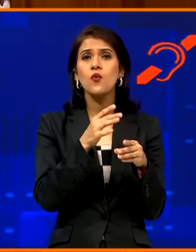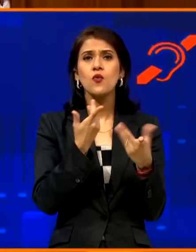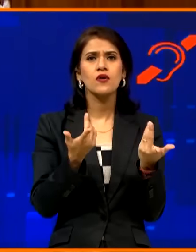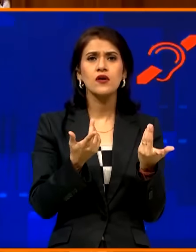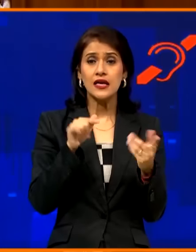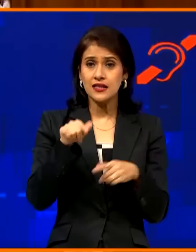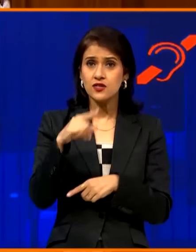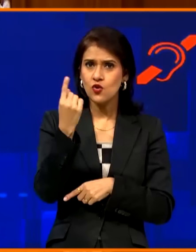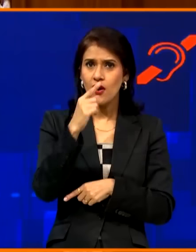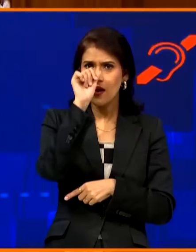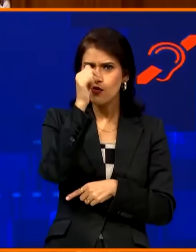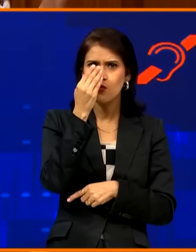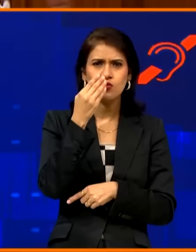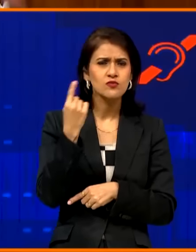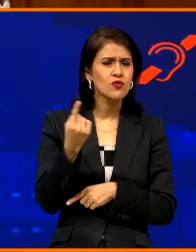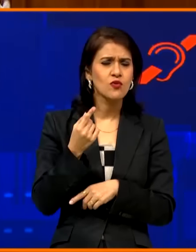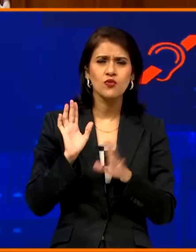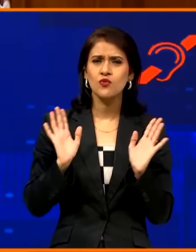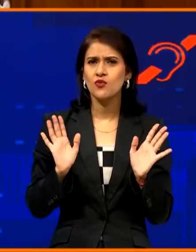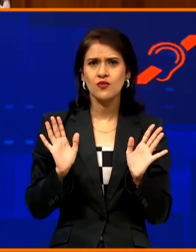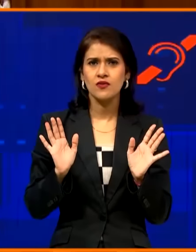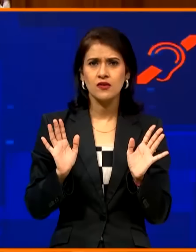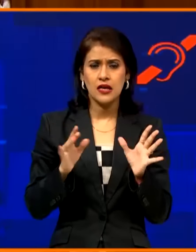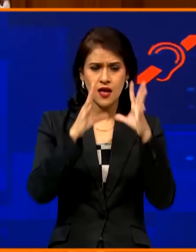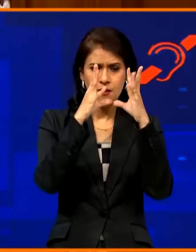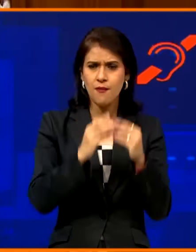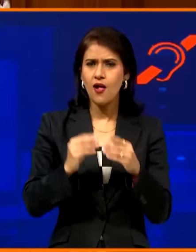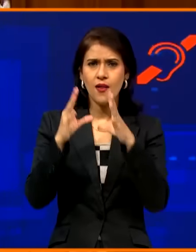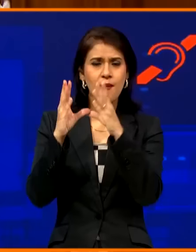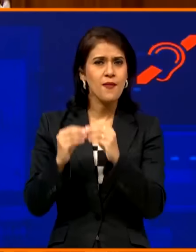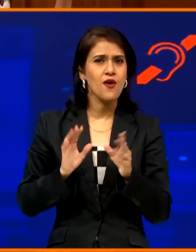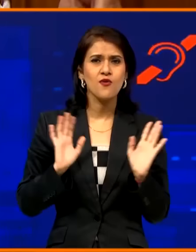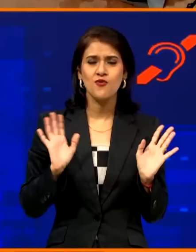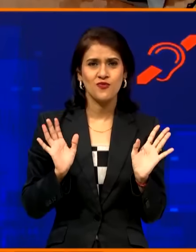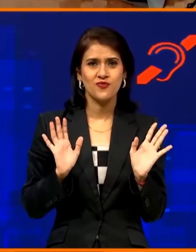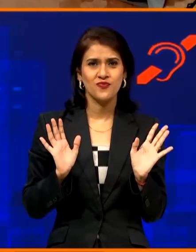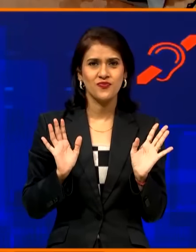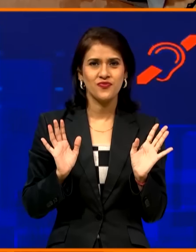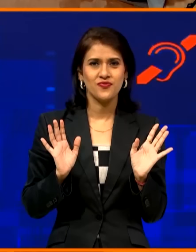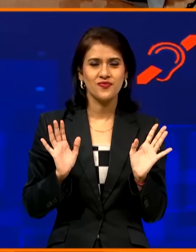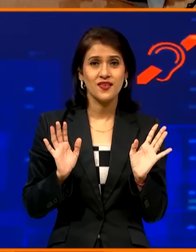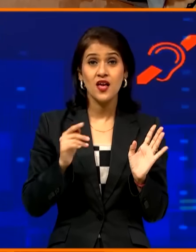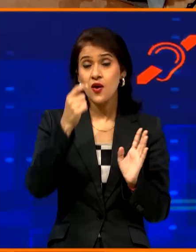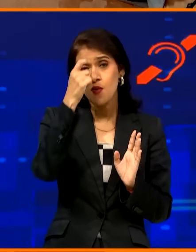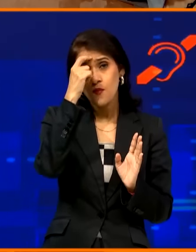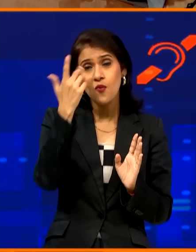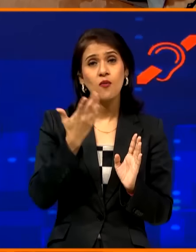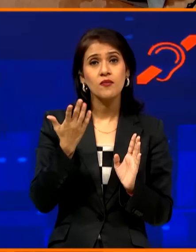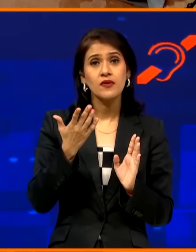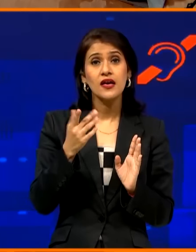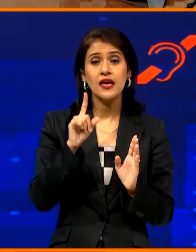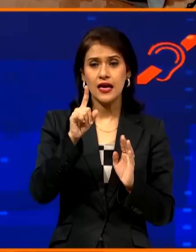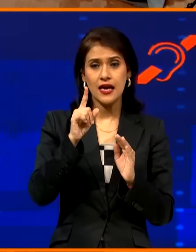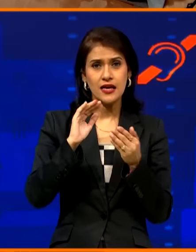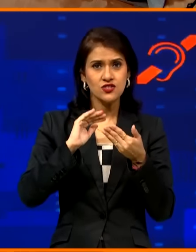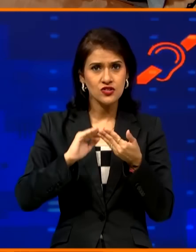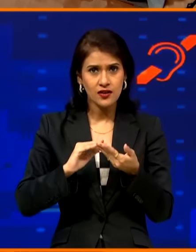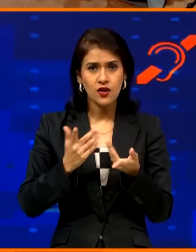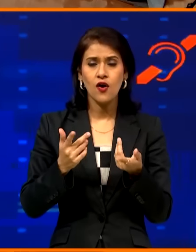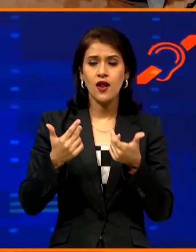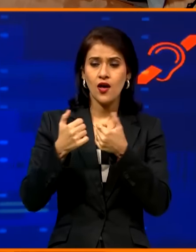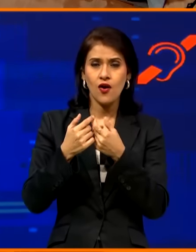मामला है ही नहीं ना ना संख्या का मामला मुसलमान हिंदू का है ना ही एक से ज्यादा तालुकात